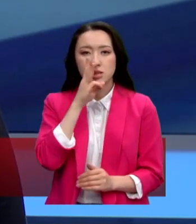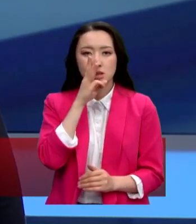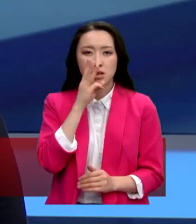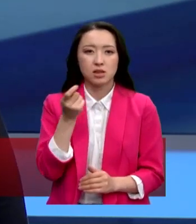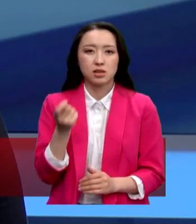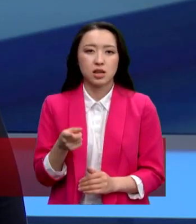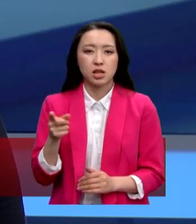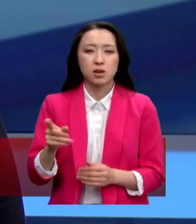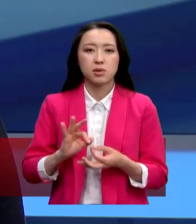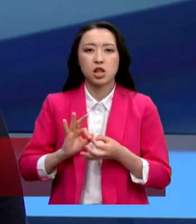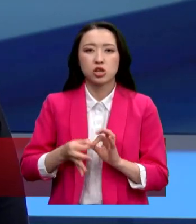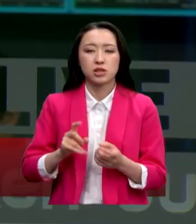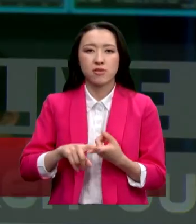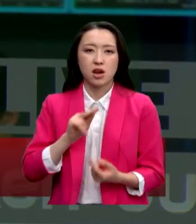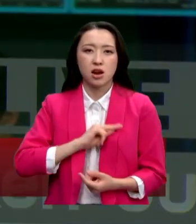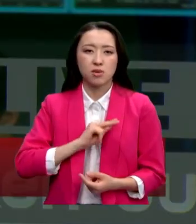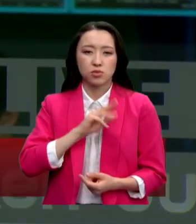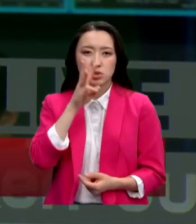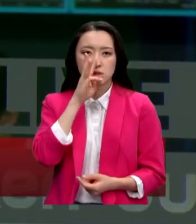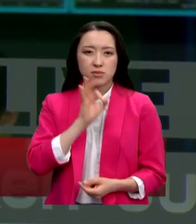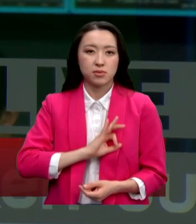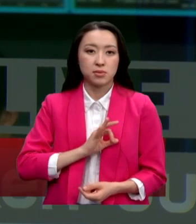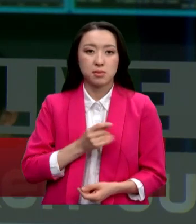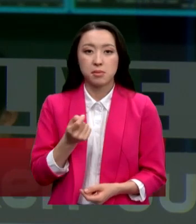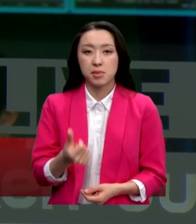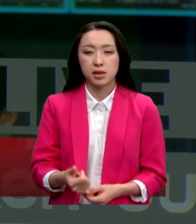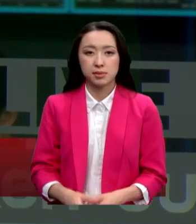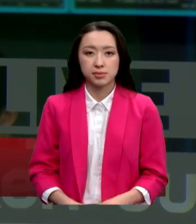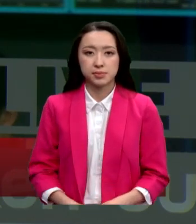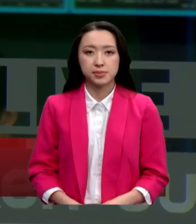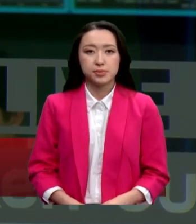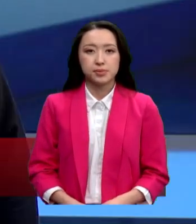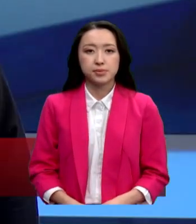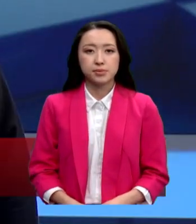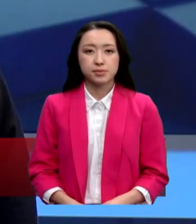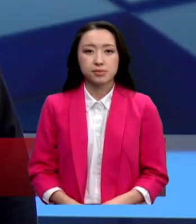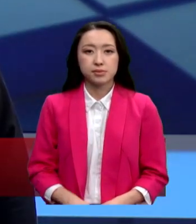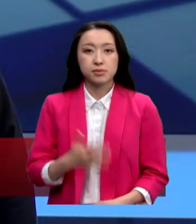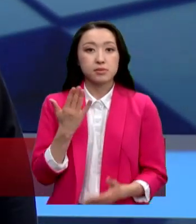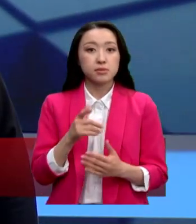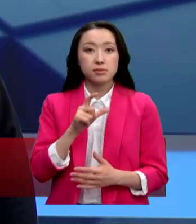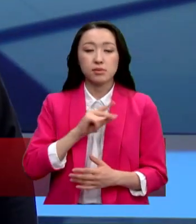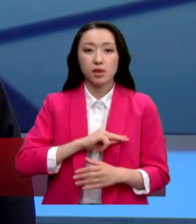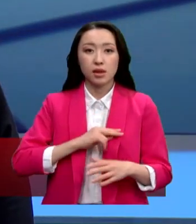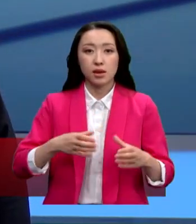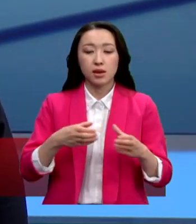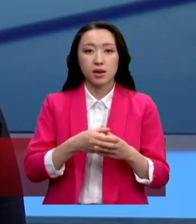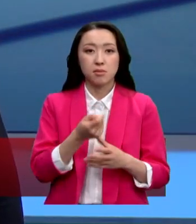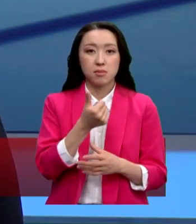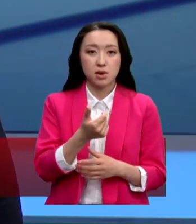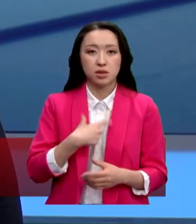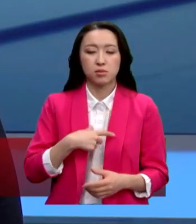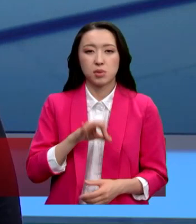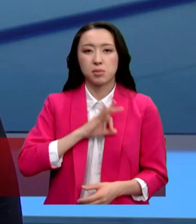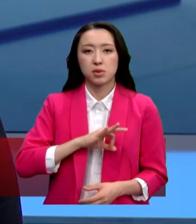там сложнее по кадрам. Если говорить о прибыльности в целом? Без кадров не будет прибыльности. Если брать